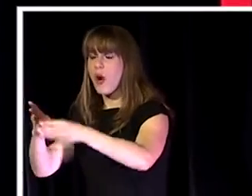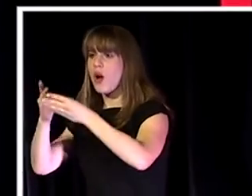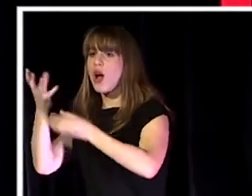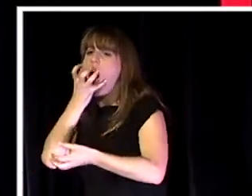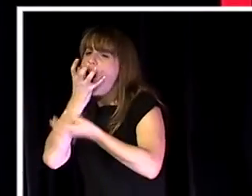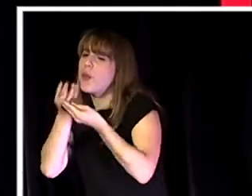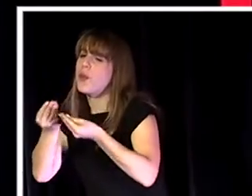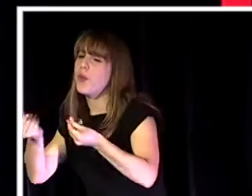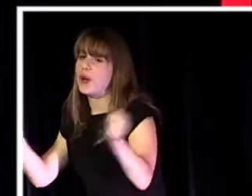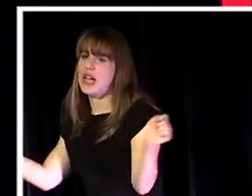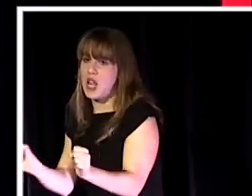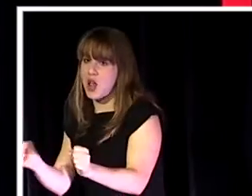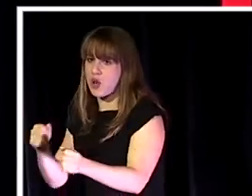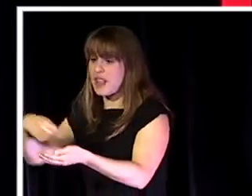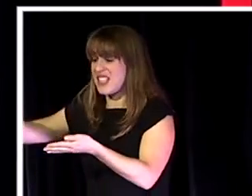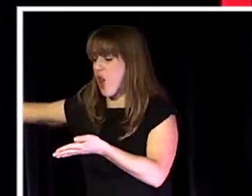σίδερο